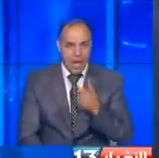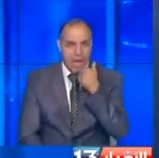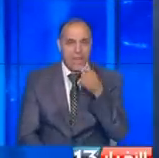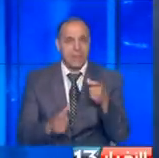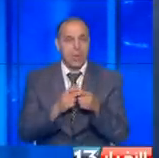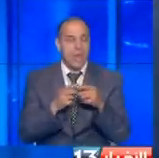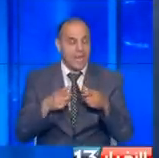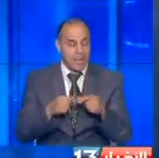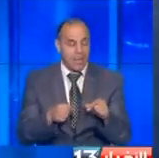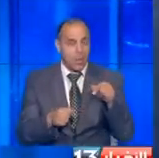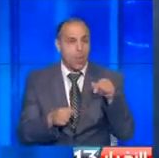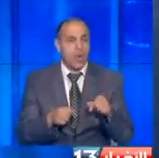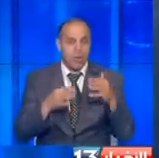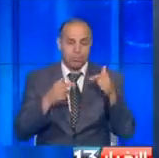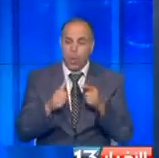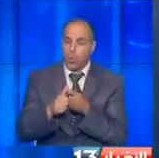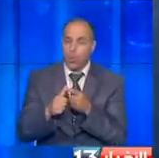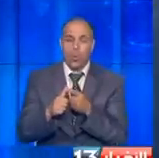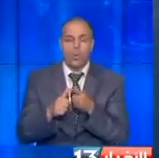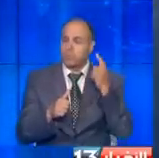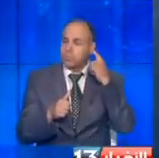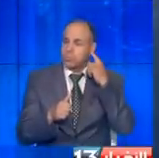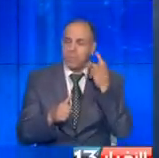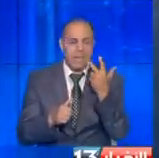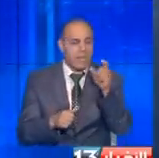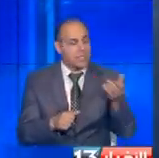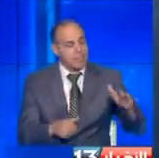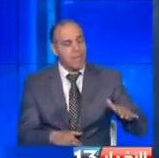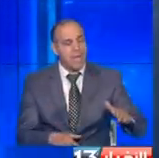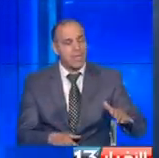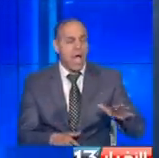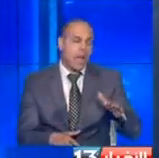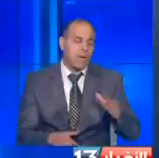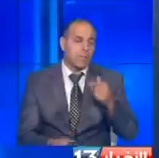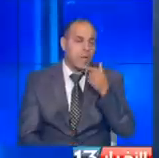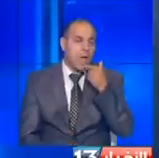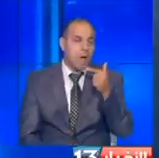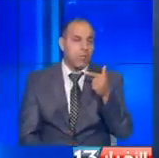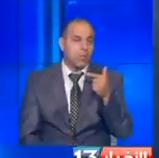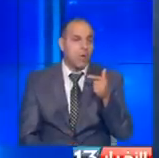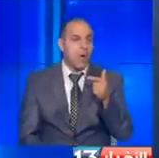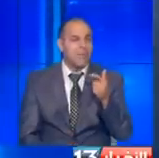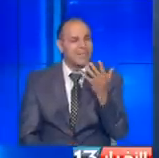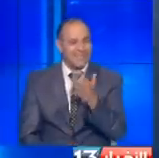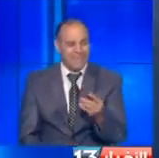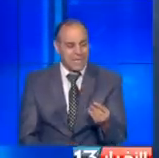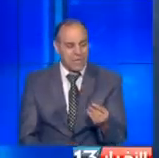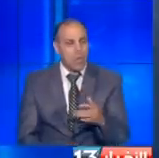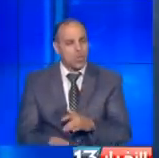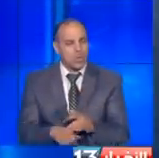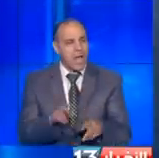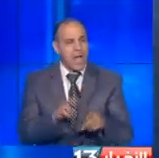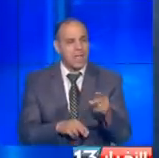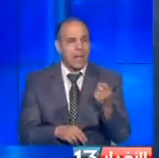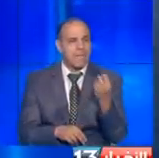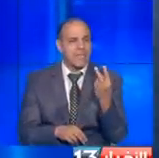أعلنت السلطات اليابانية في حصيلة أولية مصرع 3 أشخاص على الأقل من بينهم طفلة وإصابة أكثر